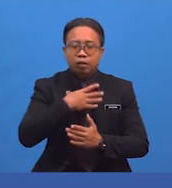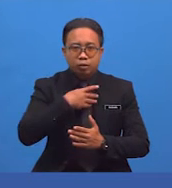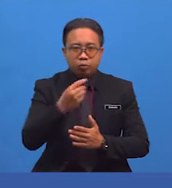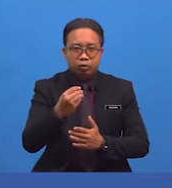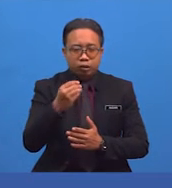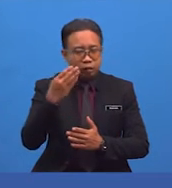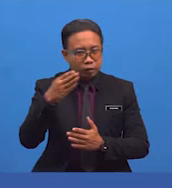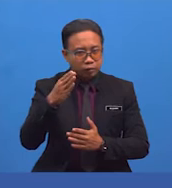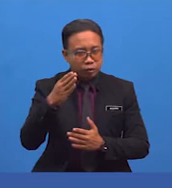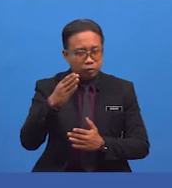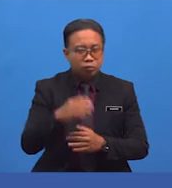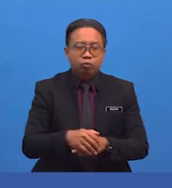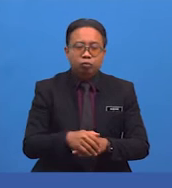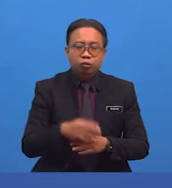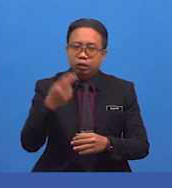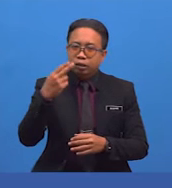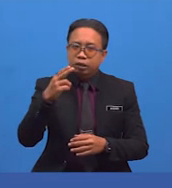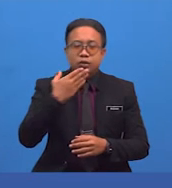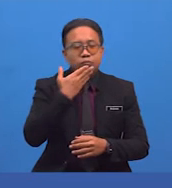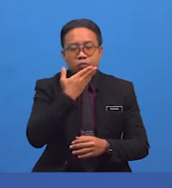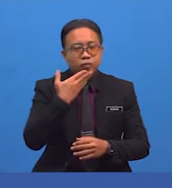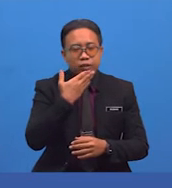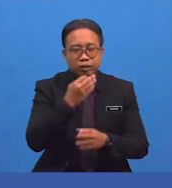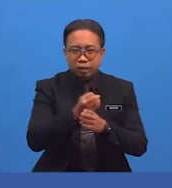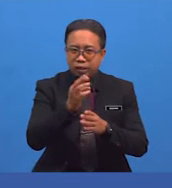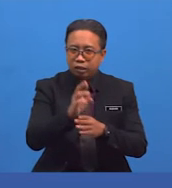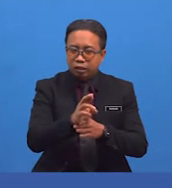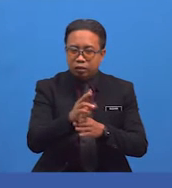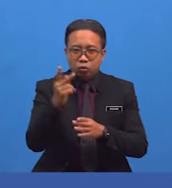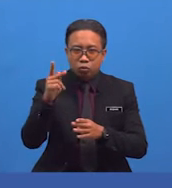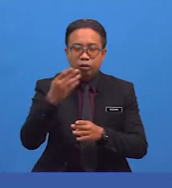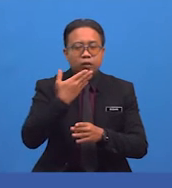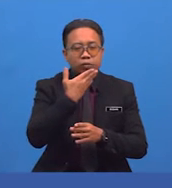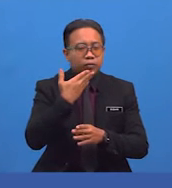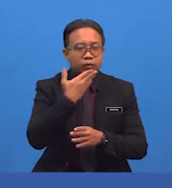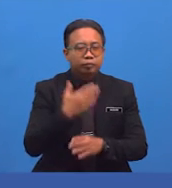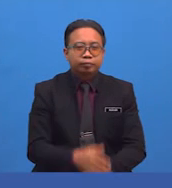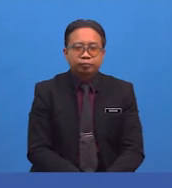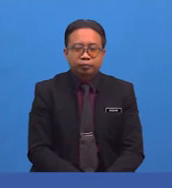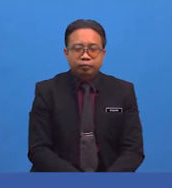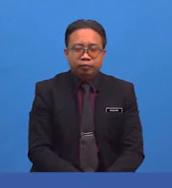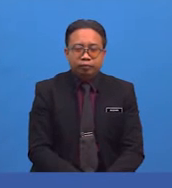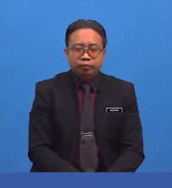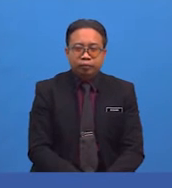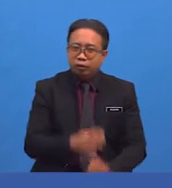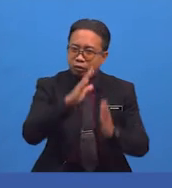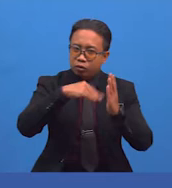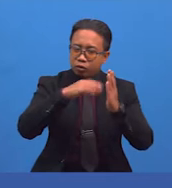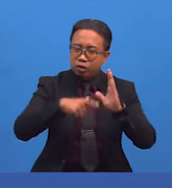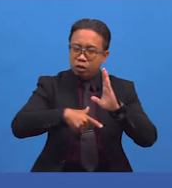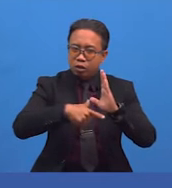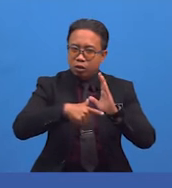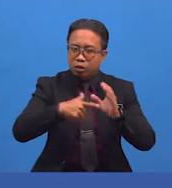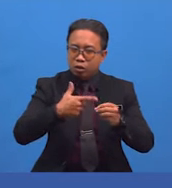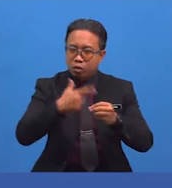putih, biru muda, hijau muda ataupun kuning muda. Mengecat dinding luar